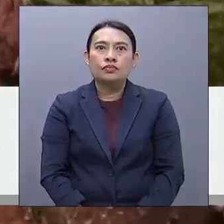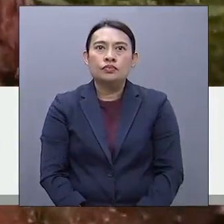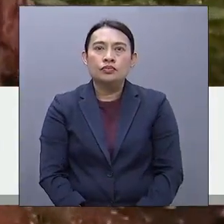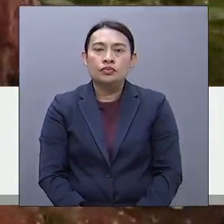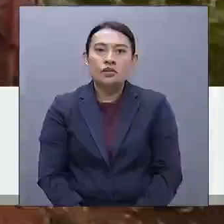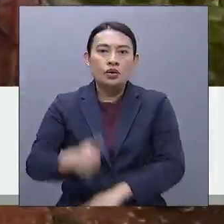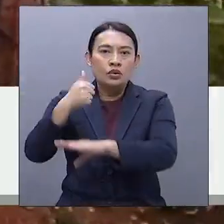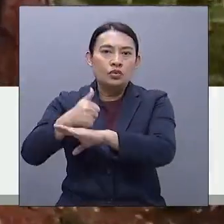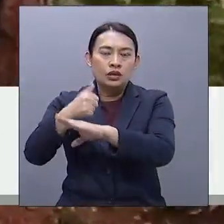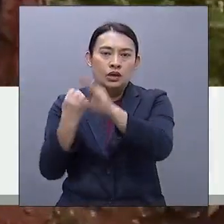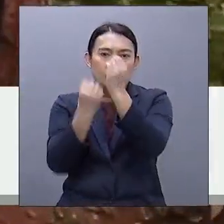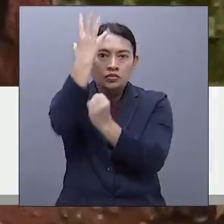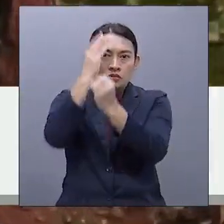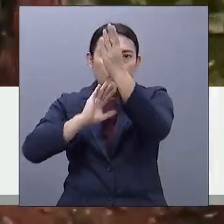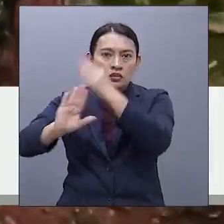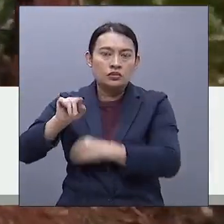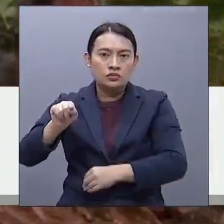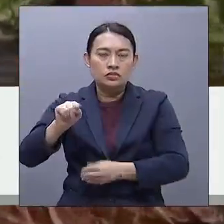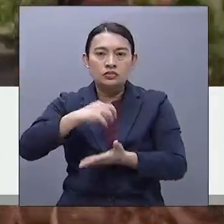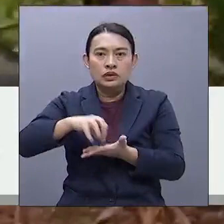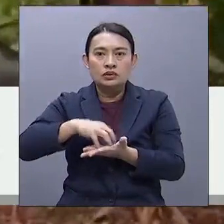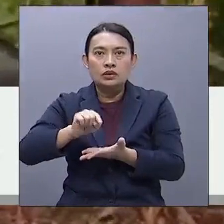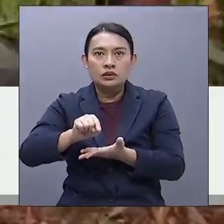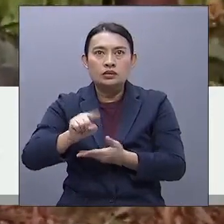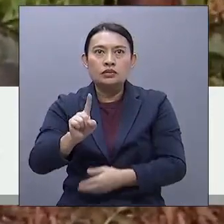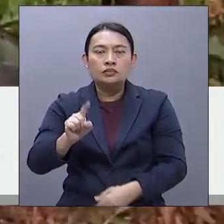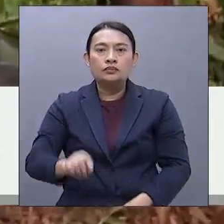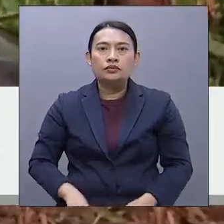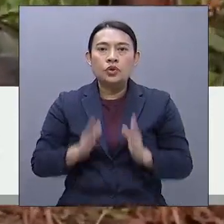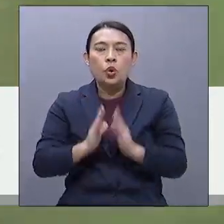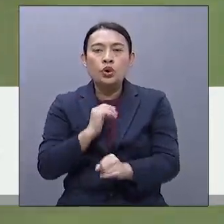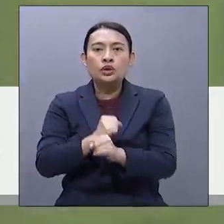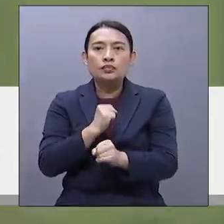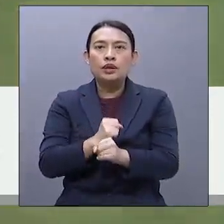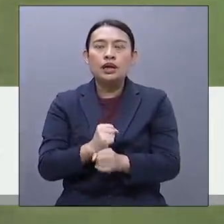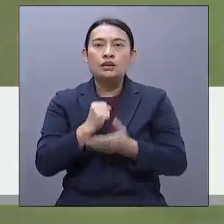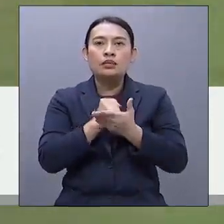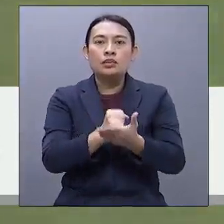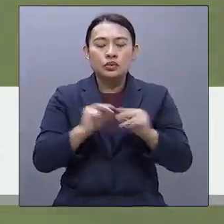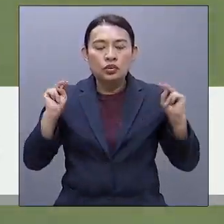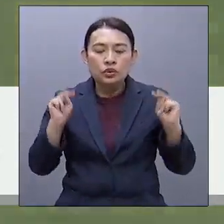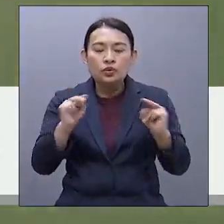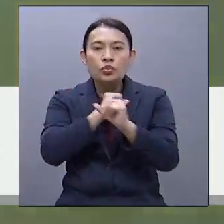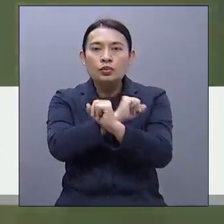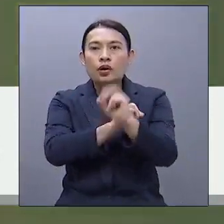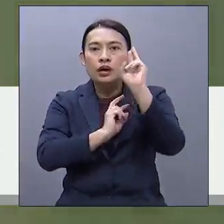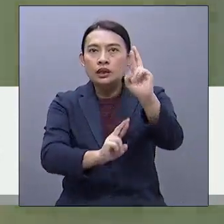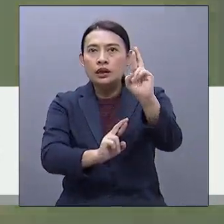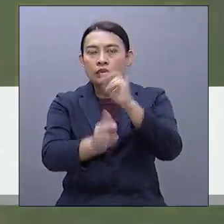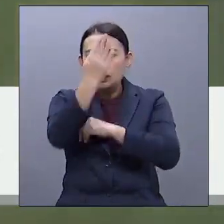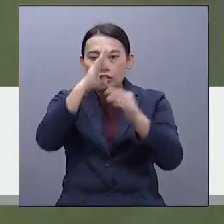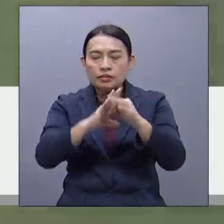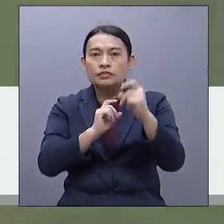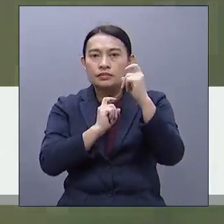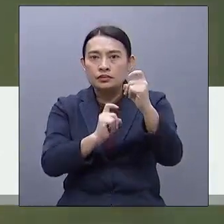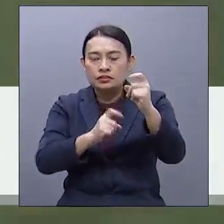ยหัวหน้าอุทยานแห่งชาติน้ำตกคลองแก้วบอกว่าต้องใช้กำลังเจ้าหน้าที่เข้ามาช่วยกันเฝ้าระวังเพราะว่าเกรงว่าจะเกิดอันตราย